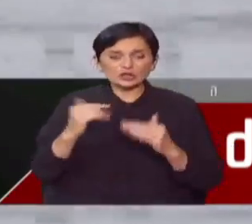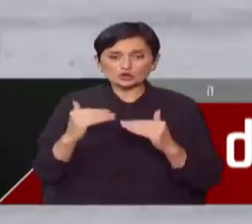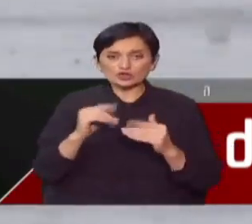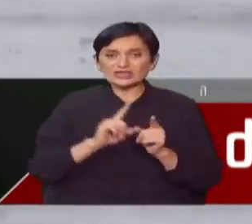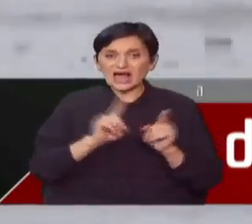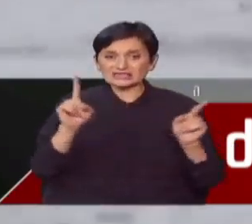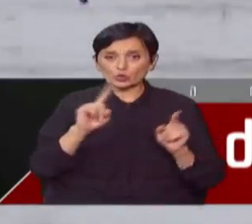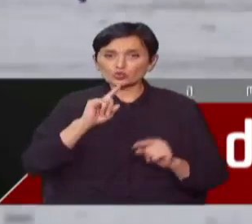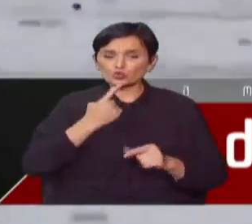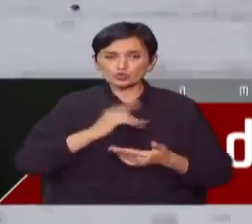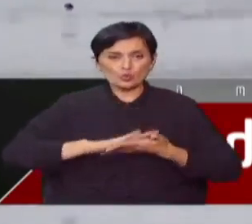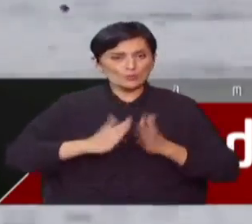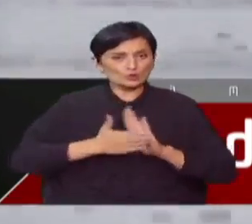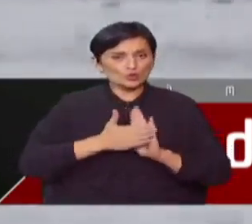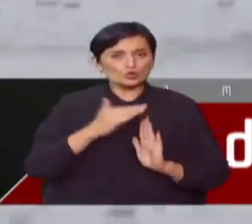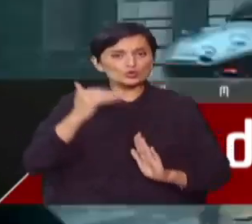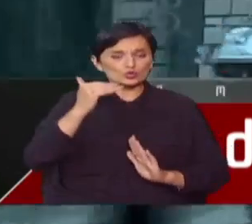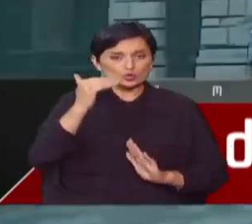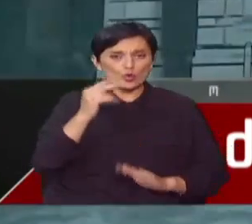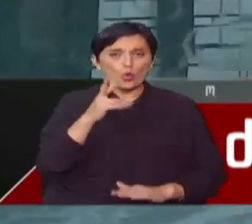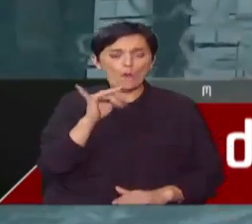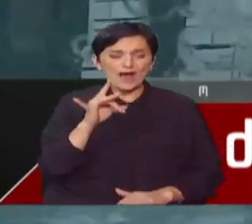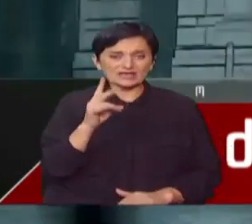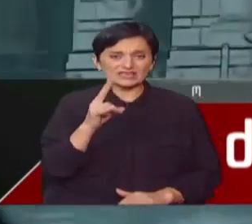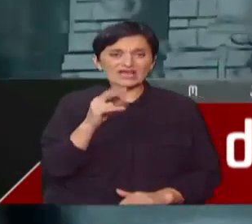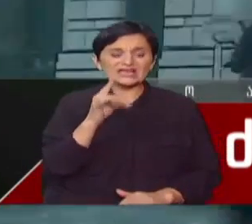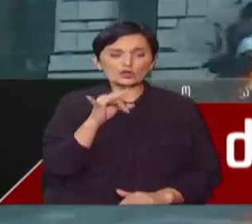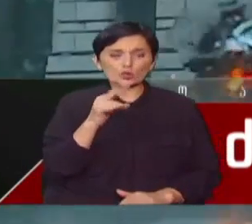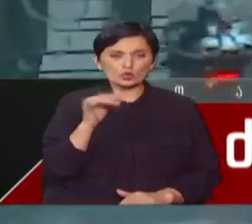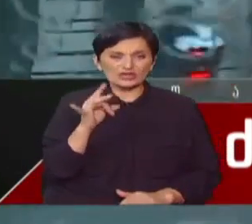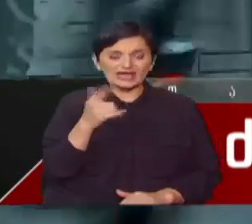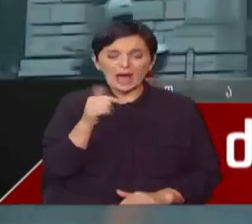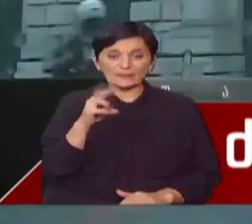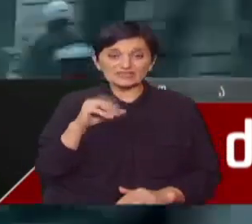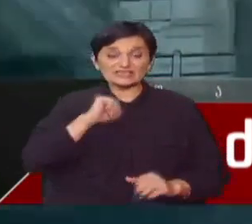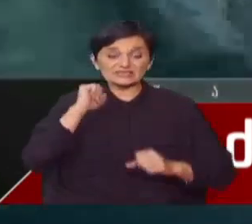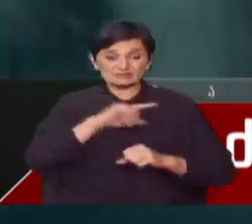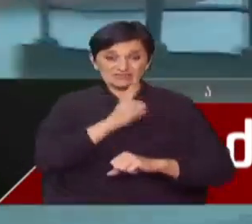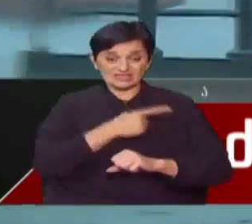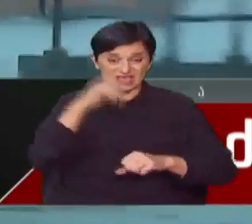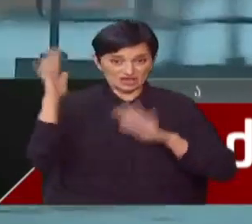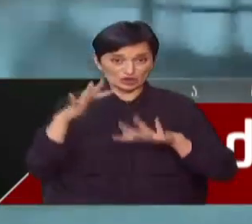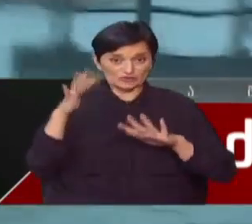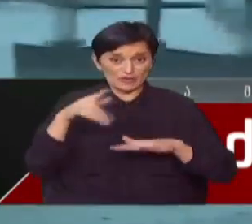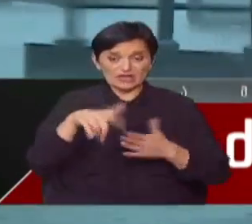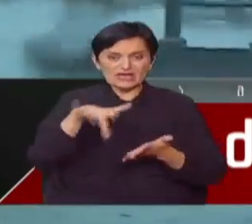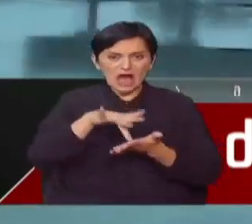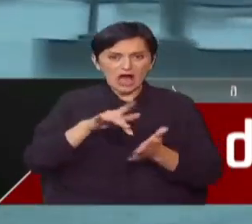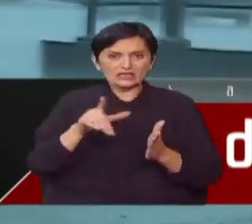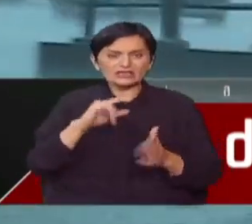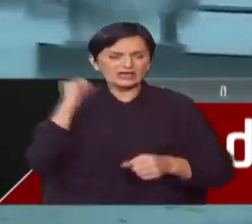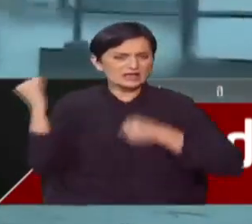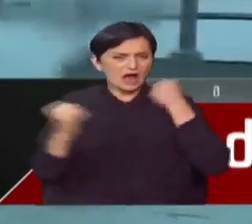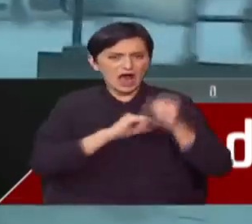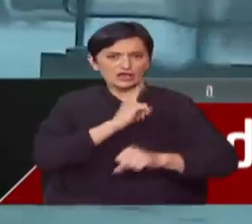რეგიონებშიც, განსაკუთრებით რთული მდგომარეობა ლომბარდიაში, გენუასა და ლიგურიაშია. Ძლიერ წვიმასთან ერთად ამ ქალაქებში იმდენად ძლიერი ქარი იყო,